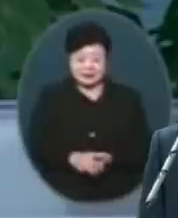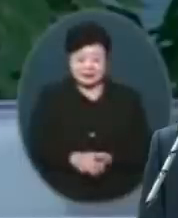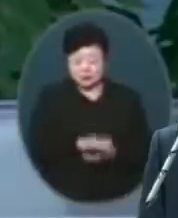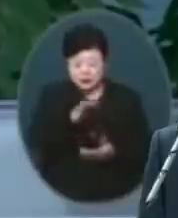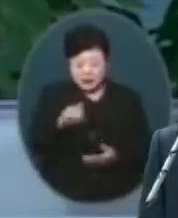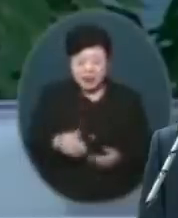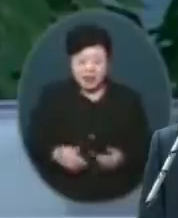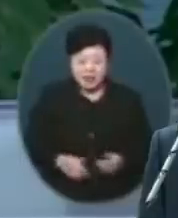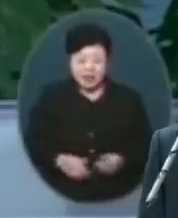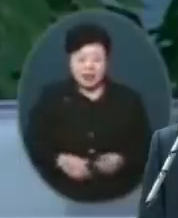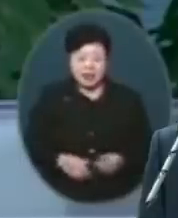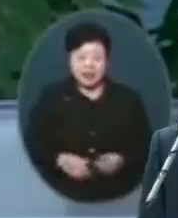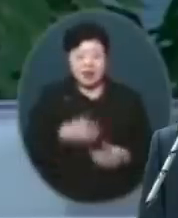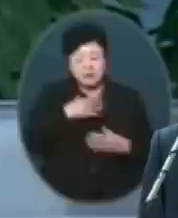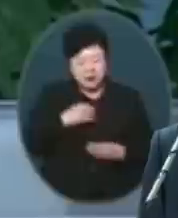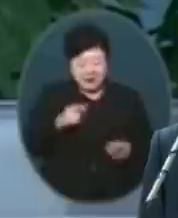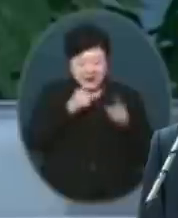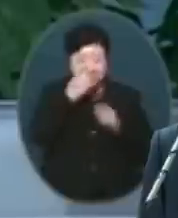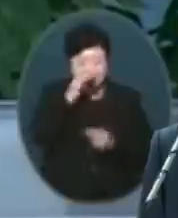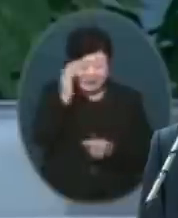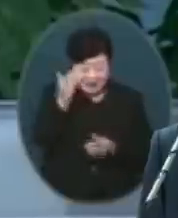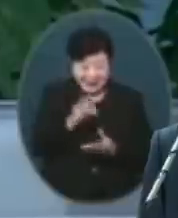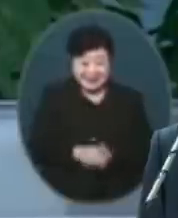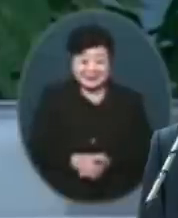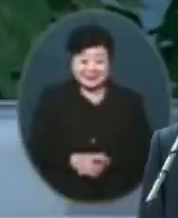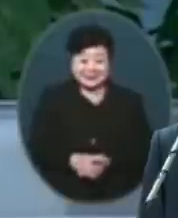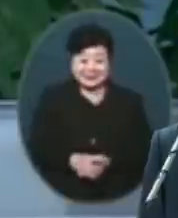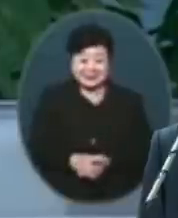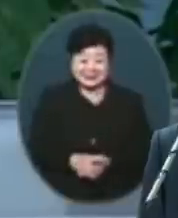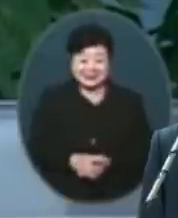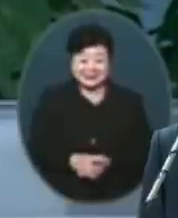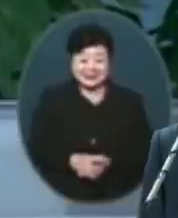우리가 편리하게 세상을 삽니다.